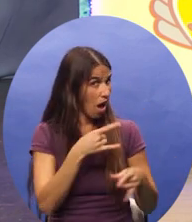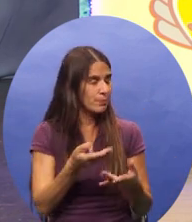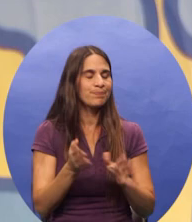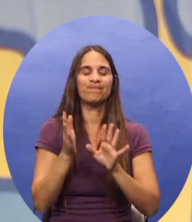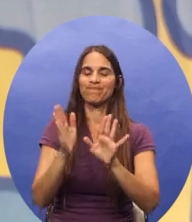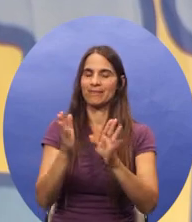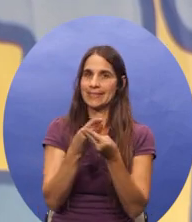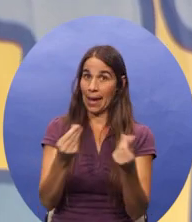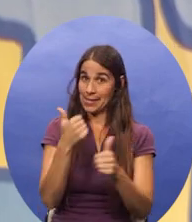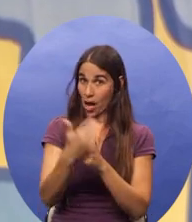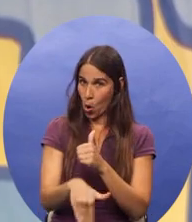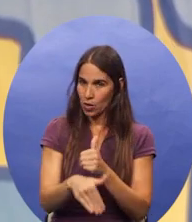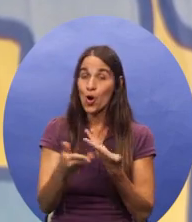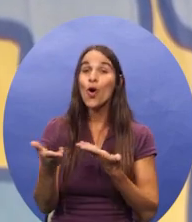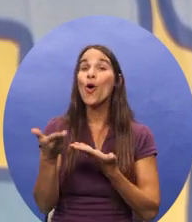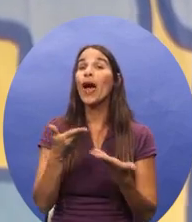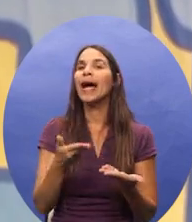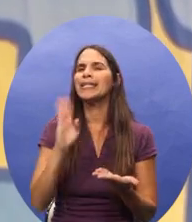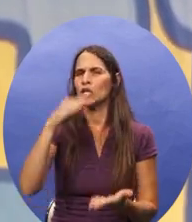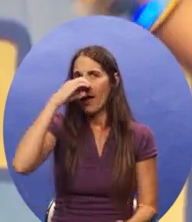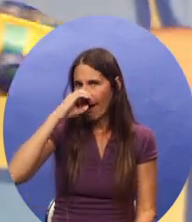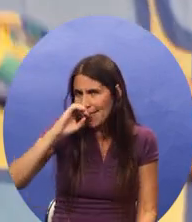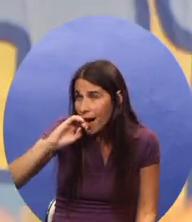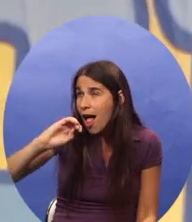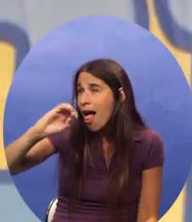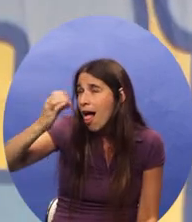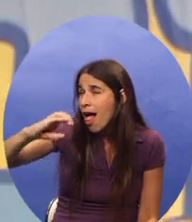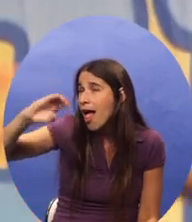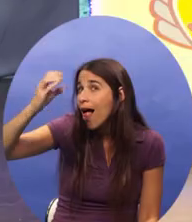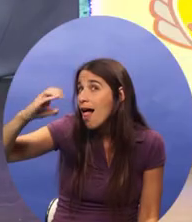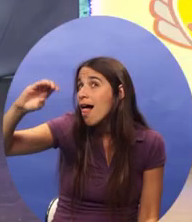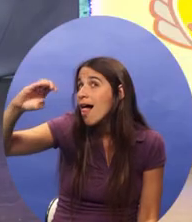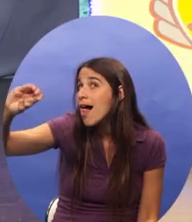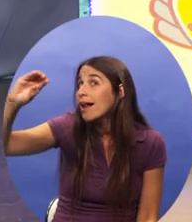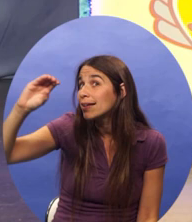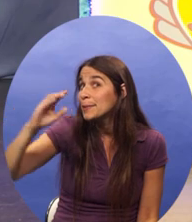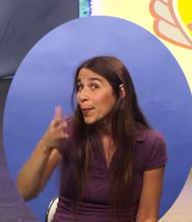רמז אחרון. לאורח יש חדק ארוך, ארוך, ארוך, ארוך. נו.